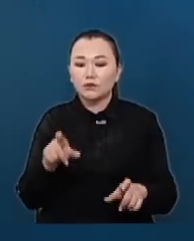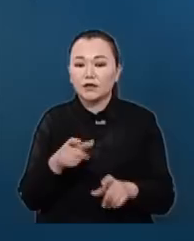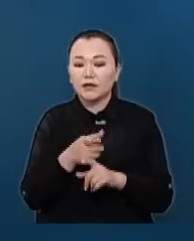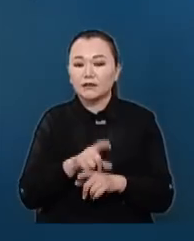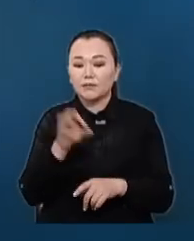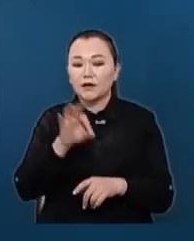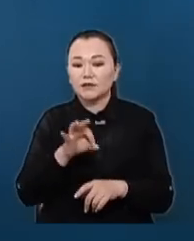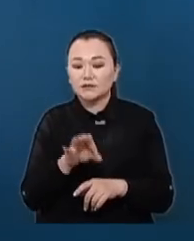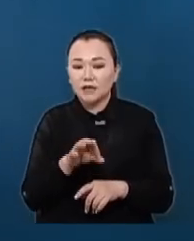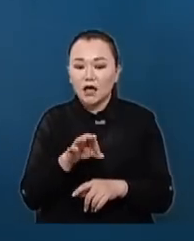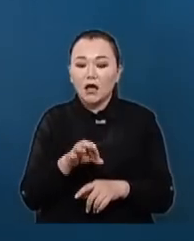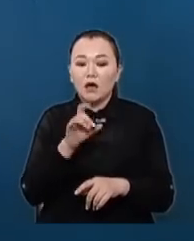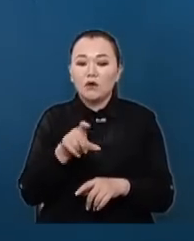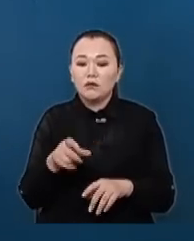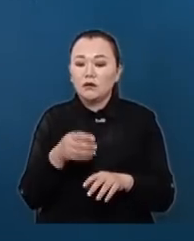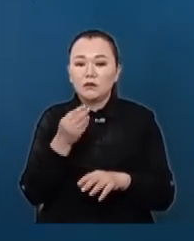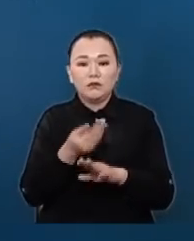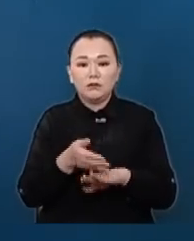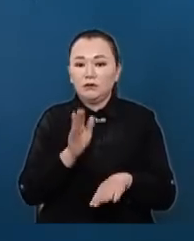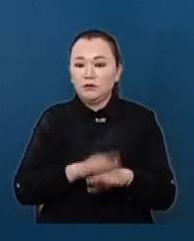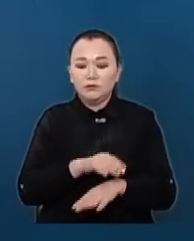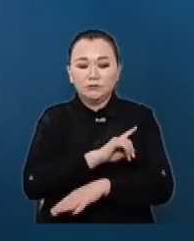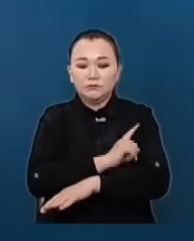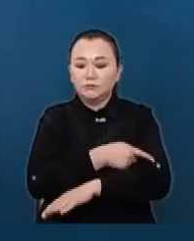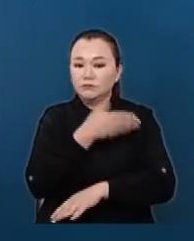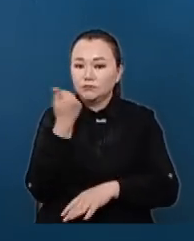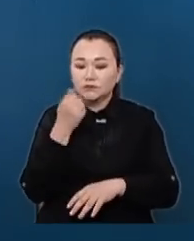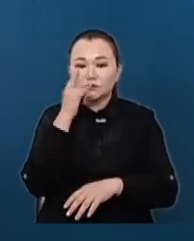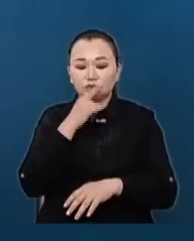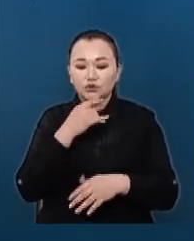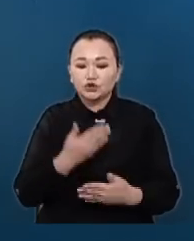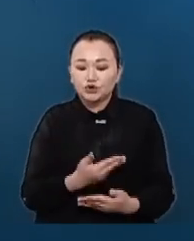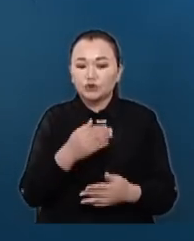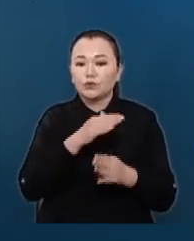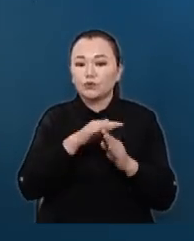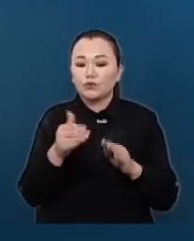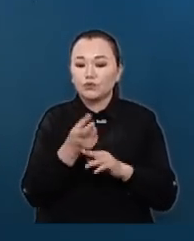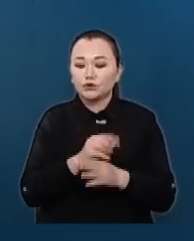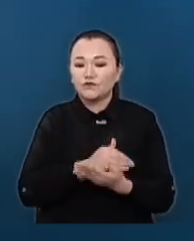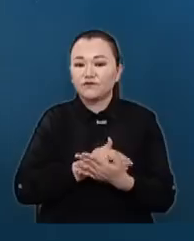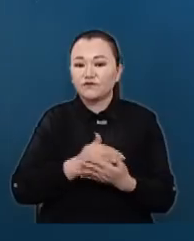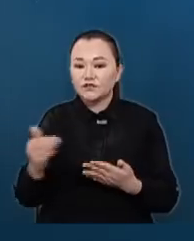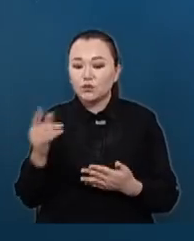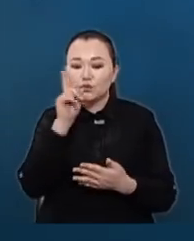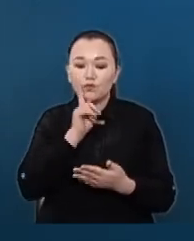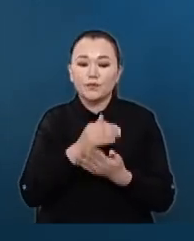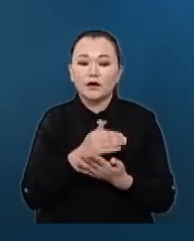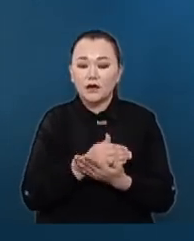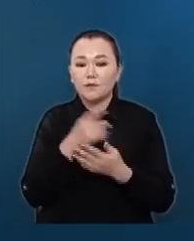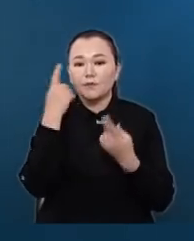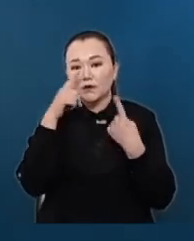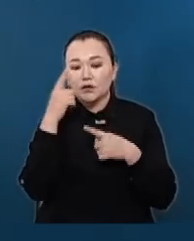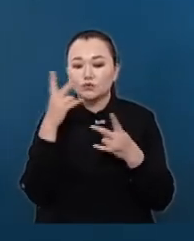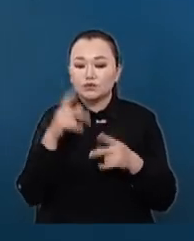Бұндай пайыздық ставкаларда адамдар көтере алмайды. Өткені қазақстандықтардың өмір сүру деңгейі үшін тым жоғары, сондықтан ыңғайлы бағдарламалар ойлап